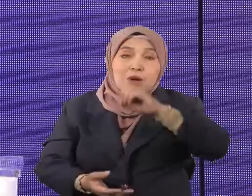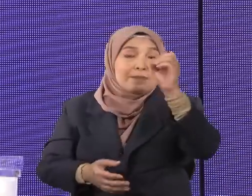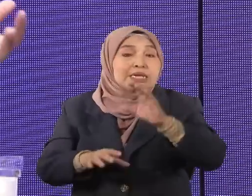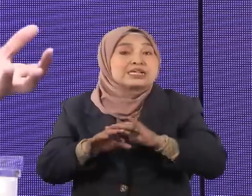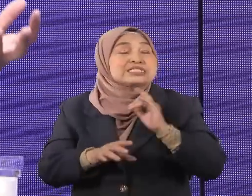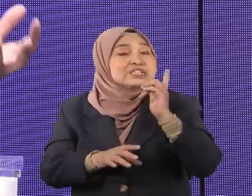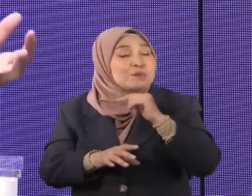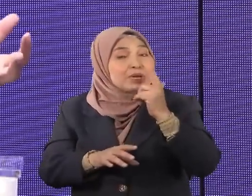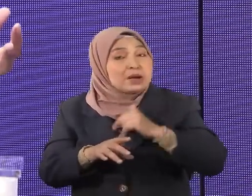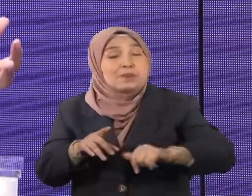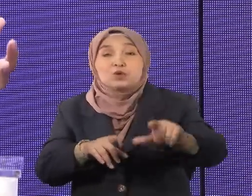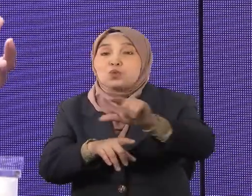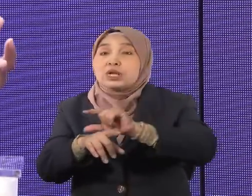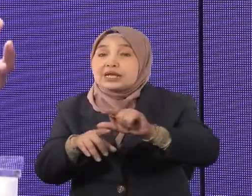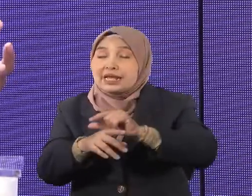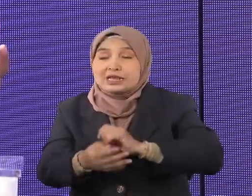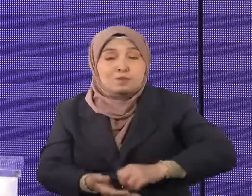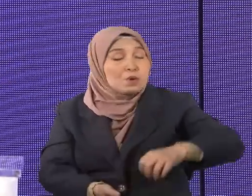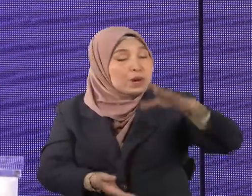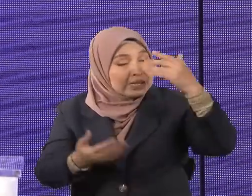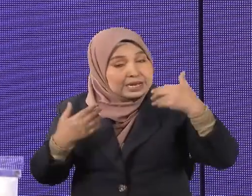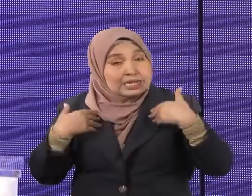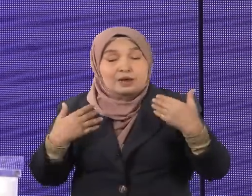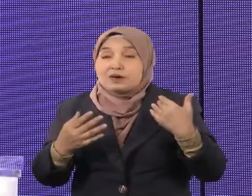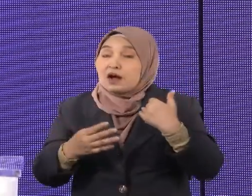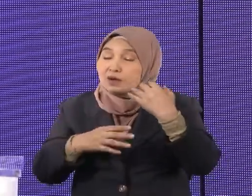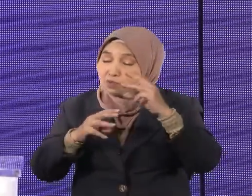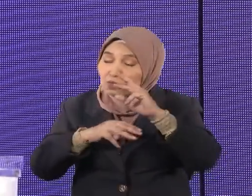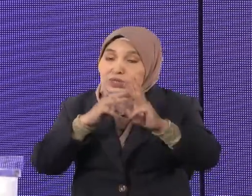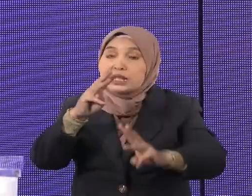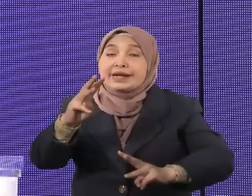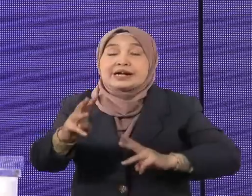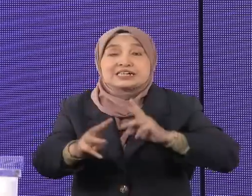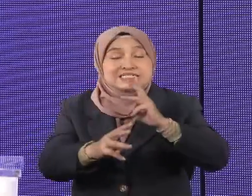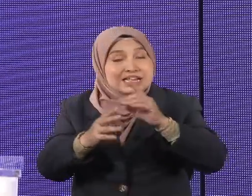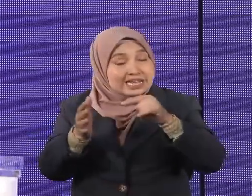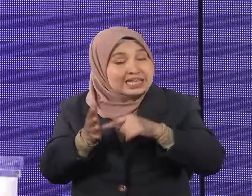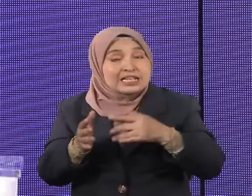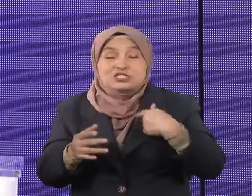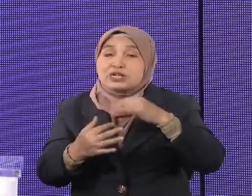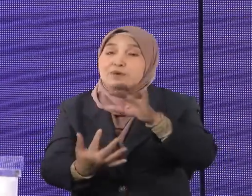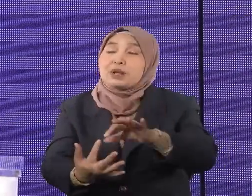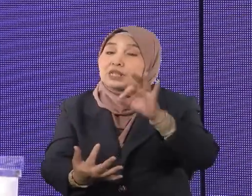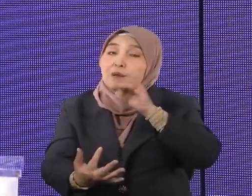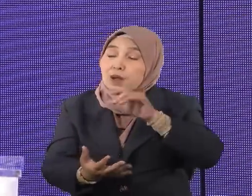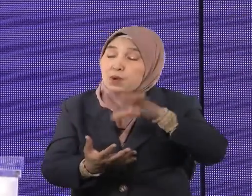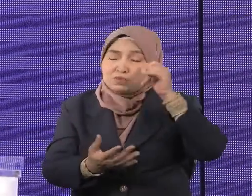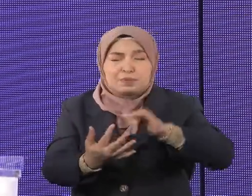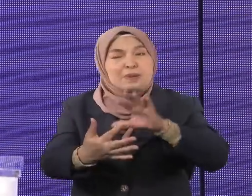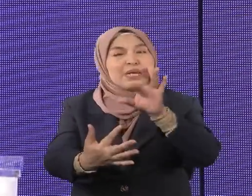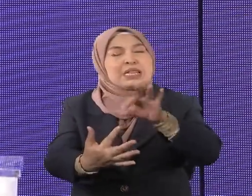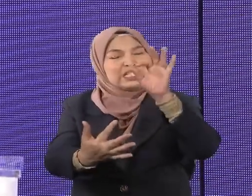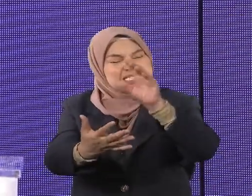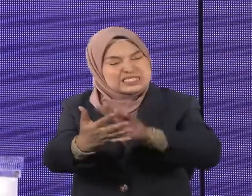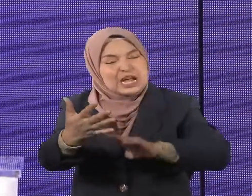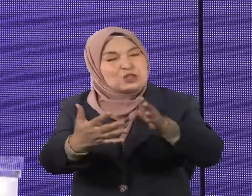yang dia menggunakan kemewahan yang ada di atas muka bumi ini, ataupun saya tak mewah lagi tapi saya memilih jalan jadual kehidupan